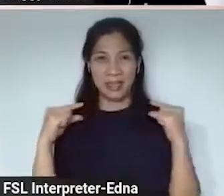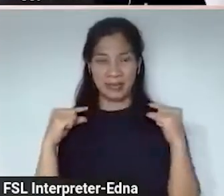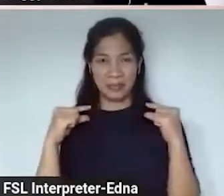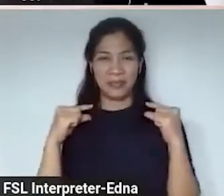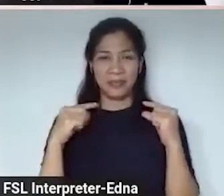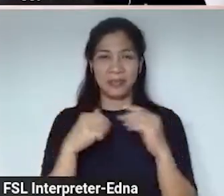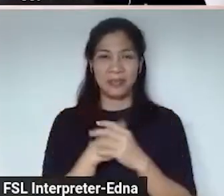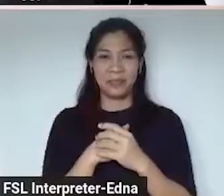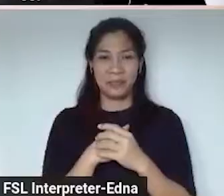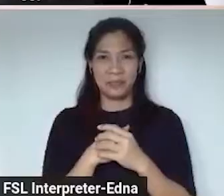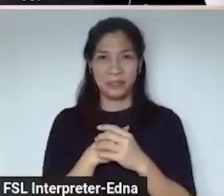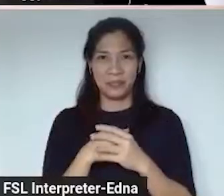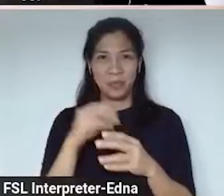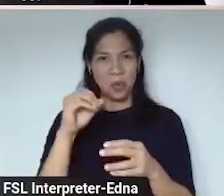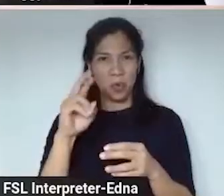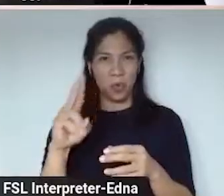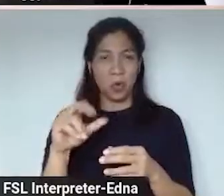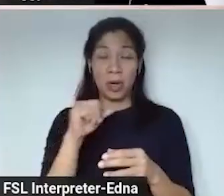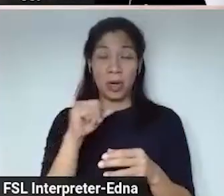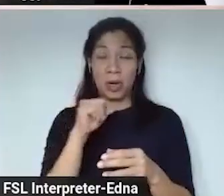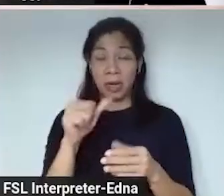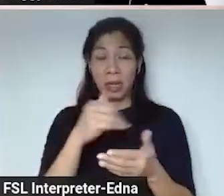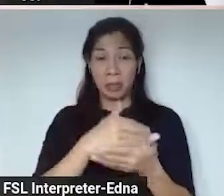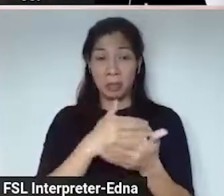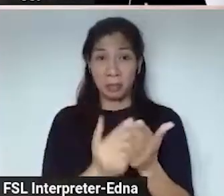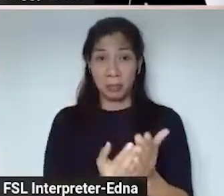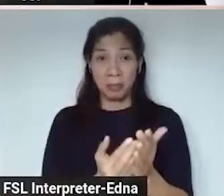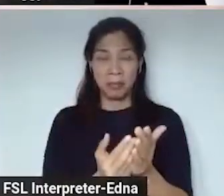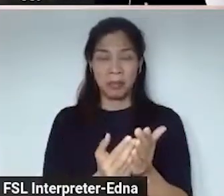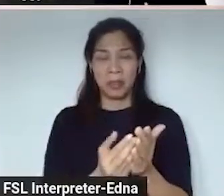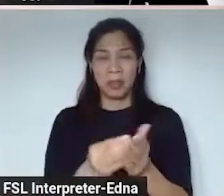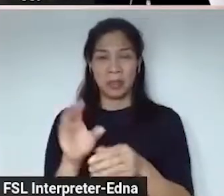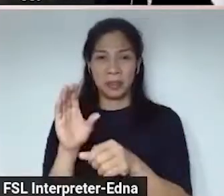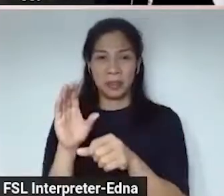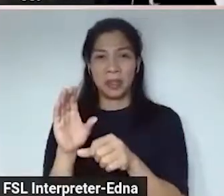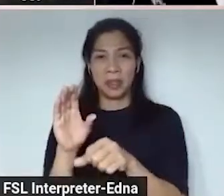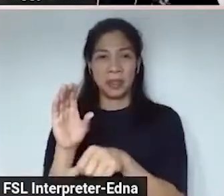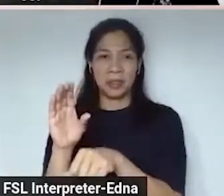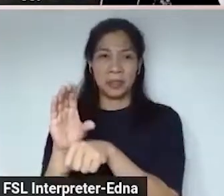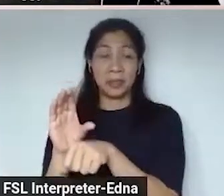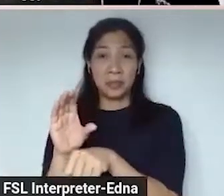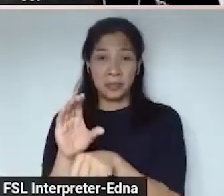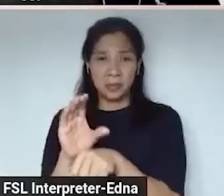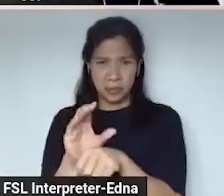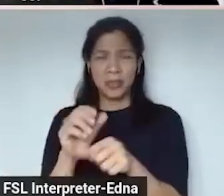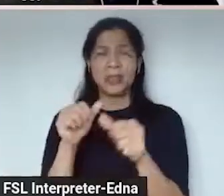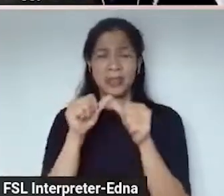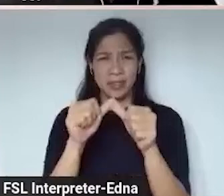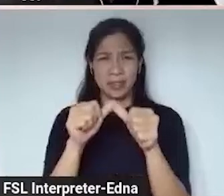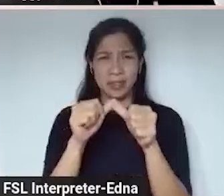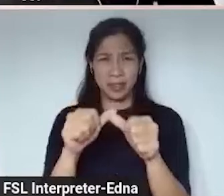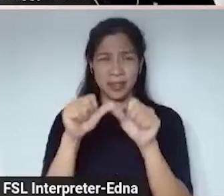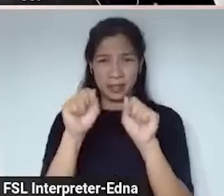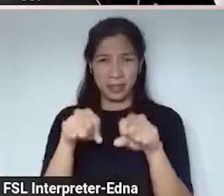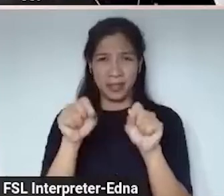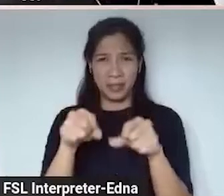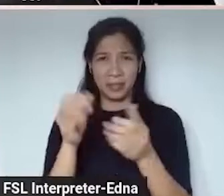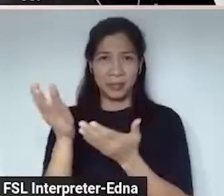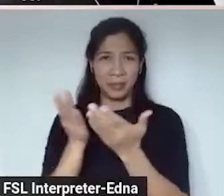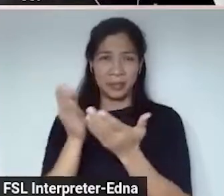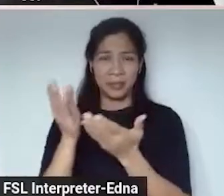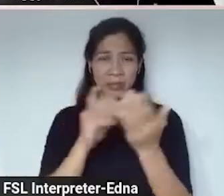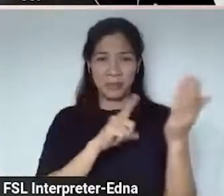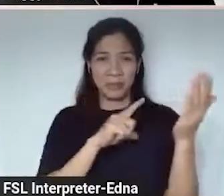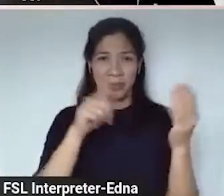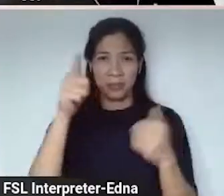you're not part of a congregation, you can still serve God. Kasi given na ang tahanang